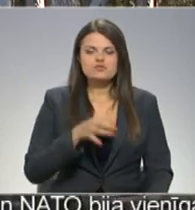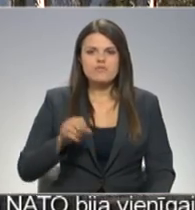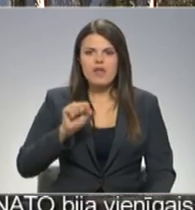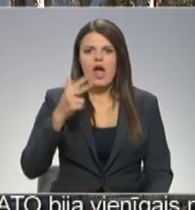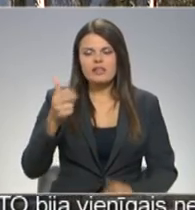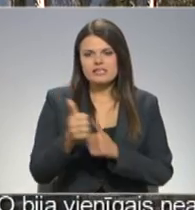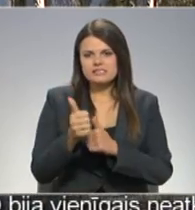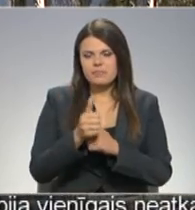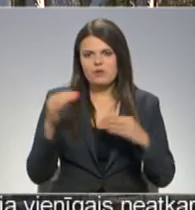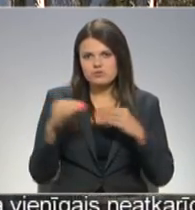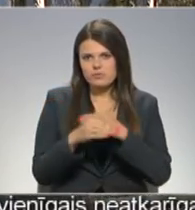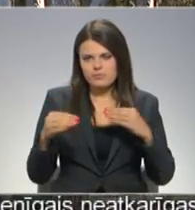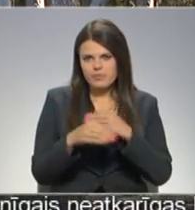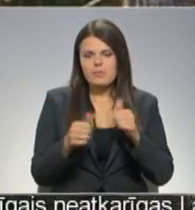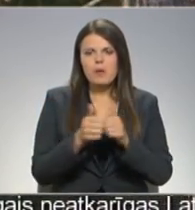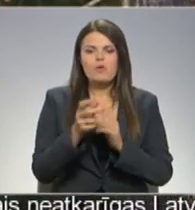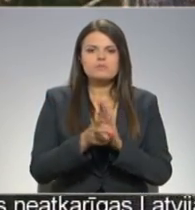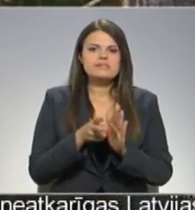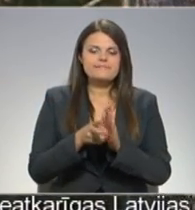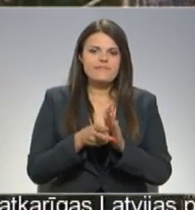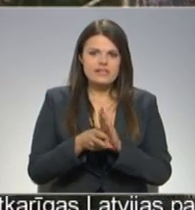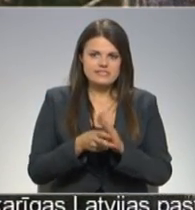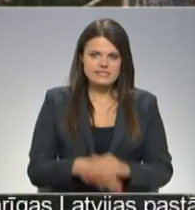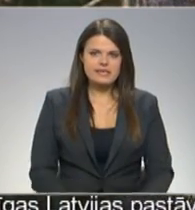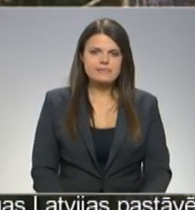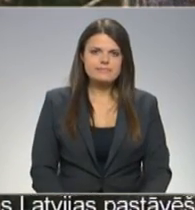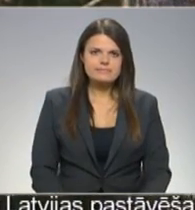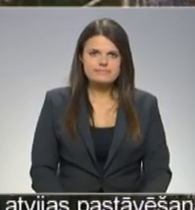pie pilsētas apveceļa un dzelzceļa. Santa Baumana, Mareks Ēķis, Vidzemes televīzija.